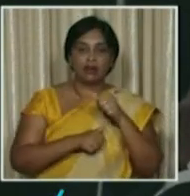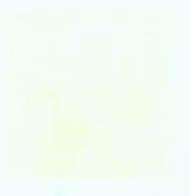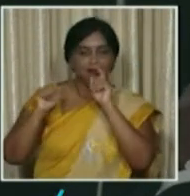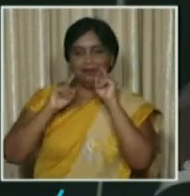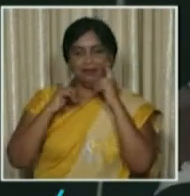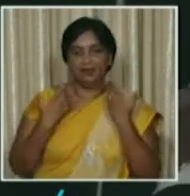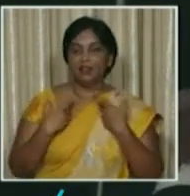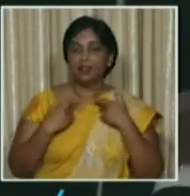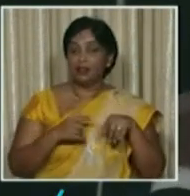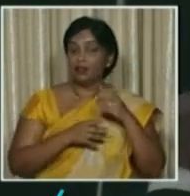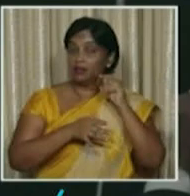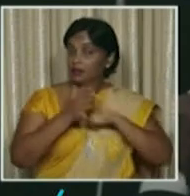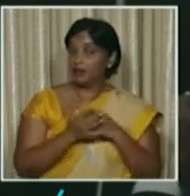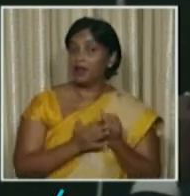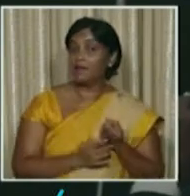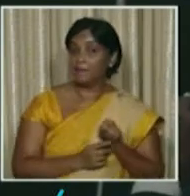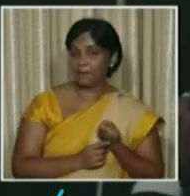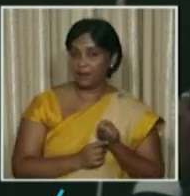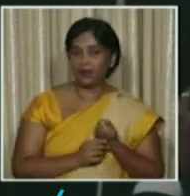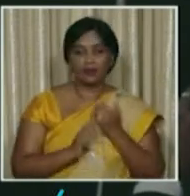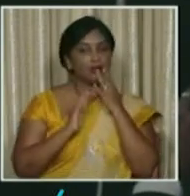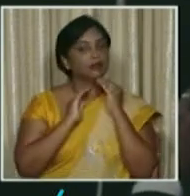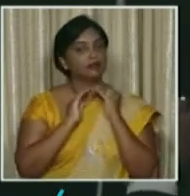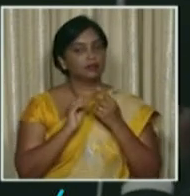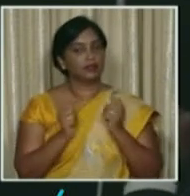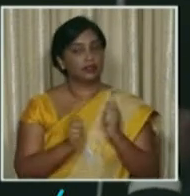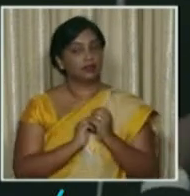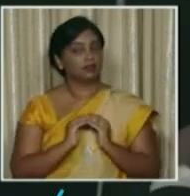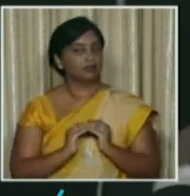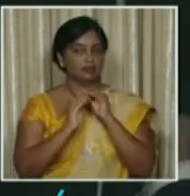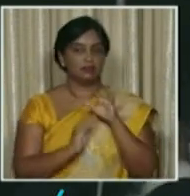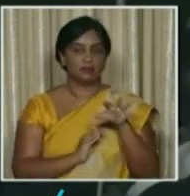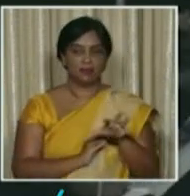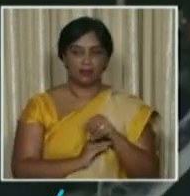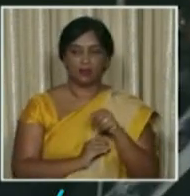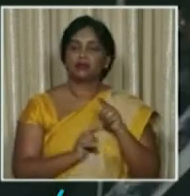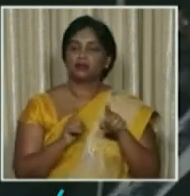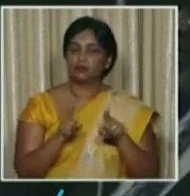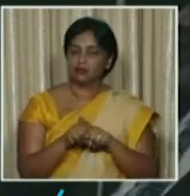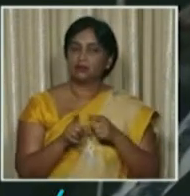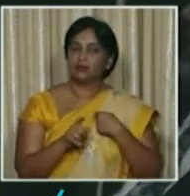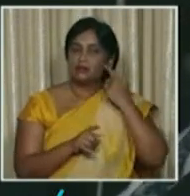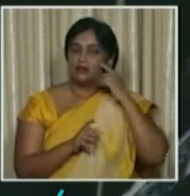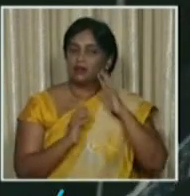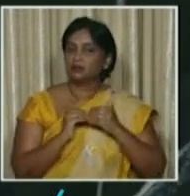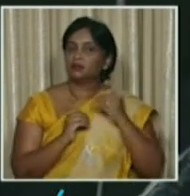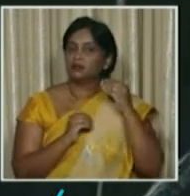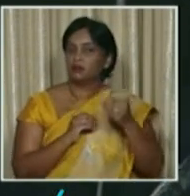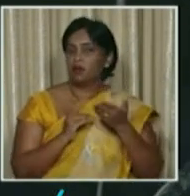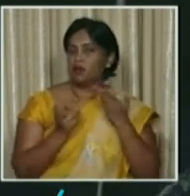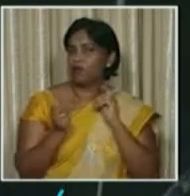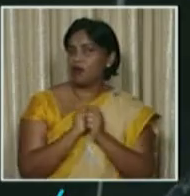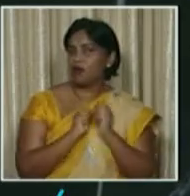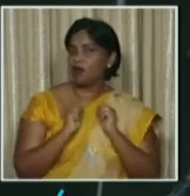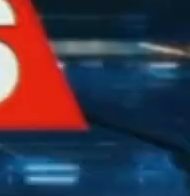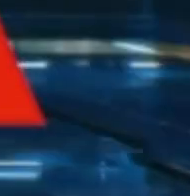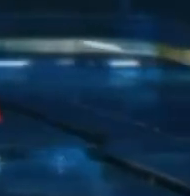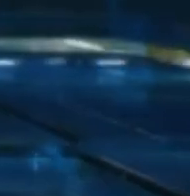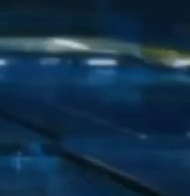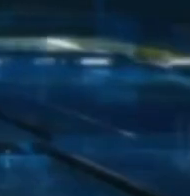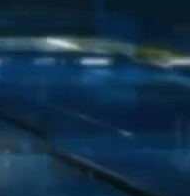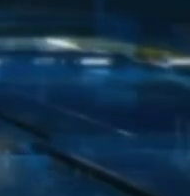කොහොම වුණත් මේ අයවැයෙන් වෙන් කළා තිනු මුදල පාසල් ක්‍රිකට් දියුණු කිරීම සඳහා අපි යොදවනවා. ඊට අමතරව අපි බලනවා ඉස්සරහා මොන වෙනස්කම් වේද කියන එක අපි දන්නේ